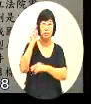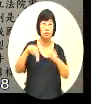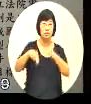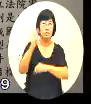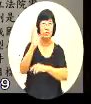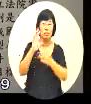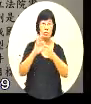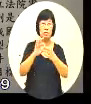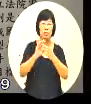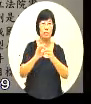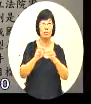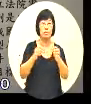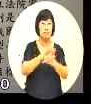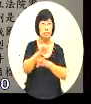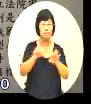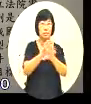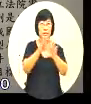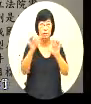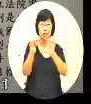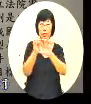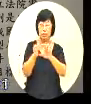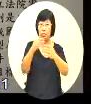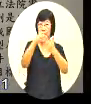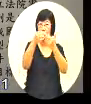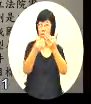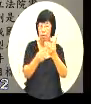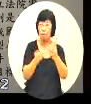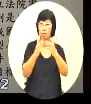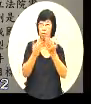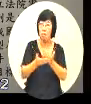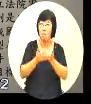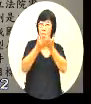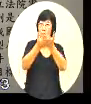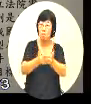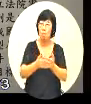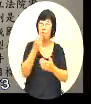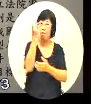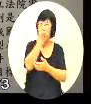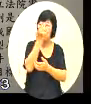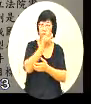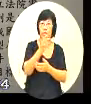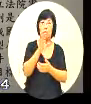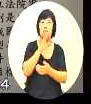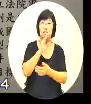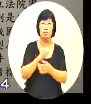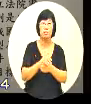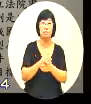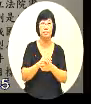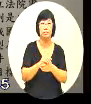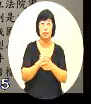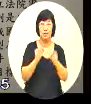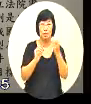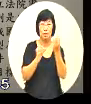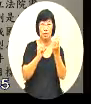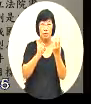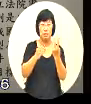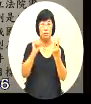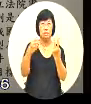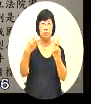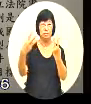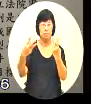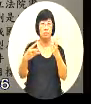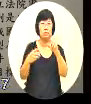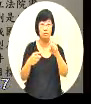自由经济示范区的特别条例，而且要送审。那么在2013年12月26日行政院通过了这个草案，那么希